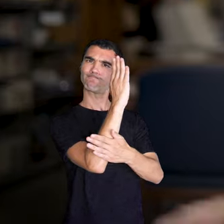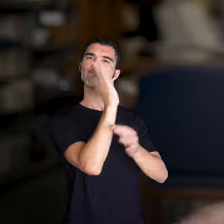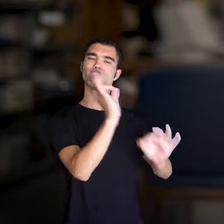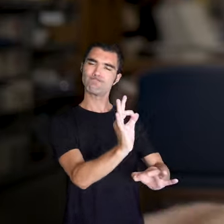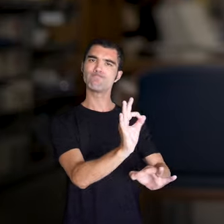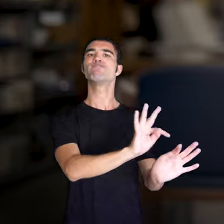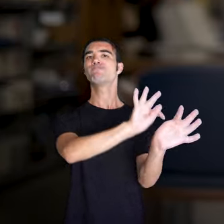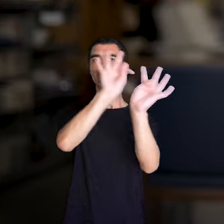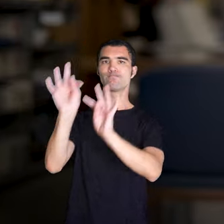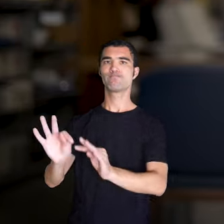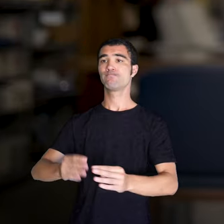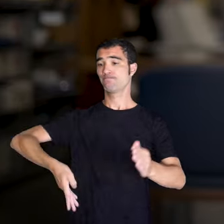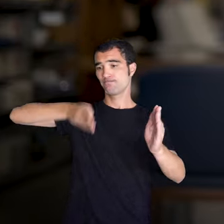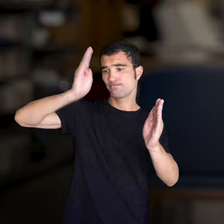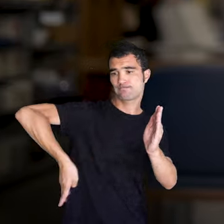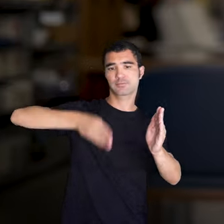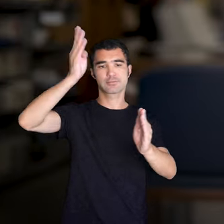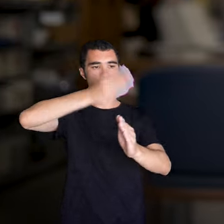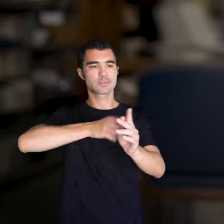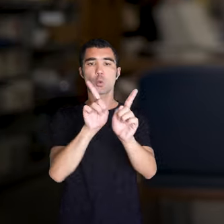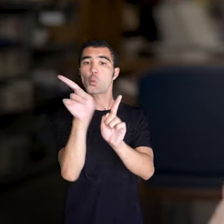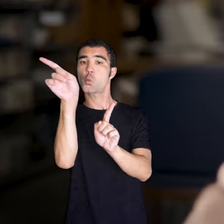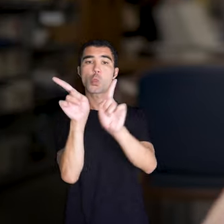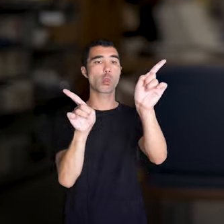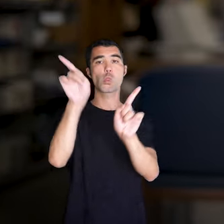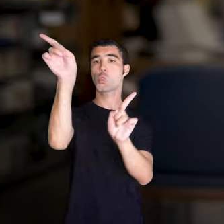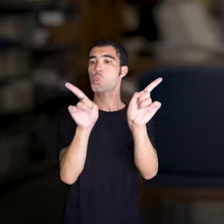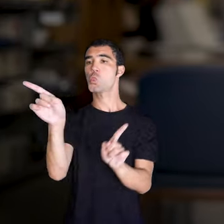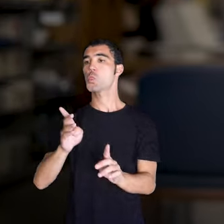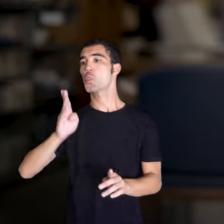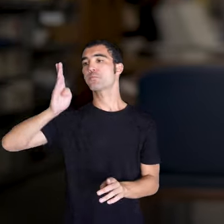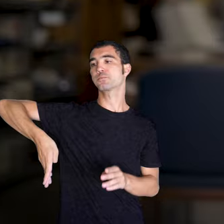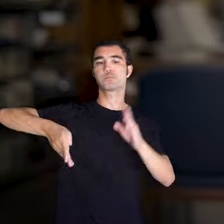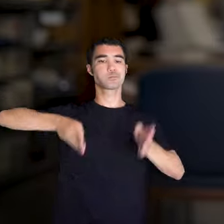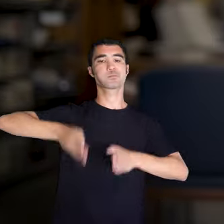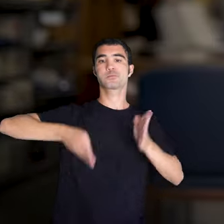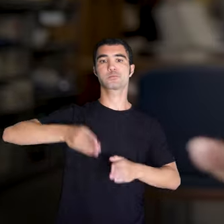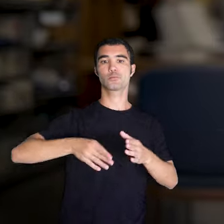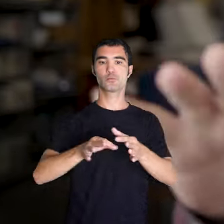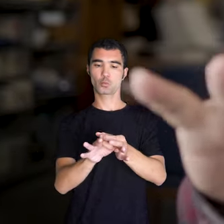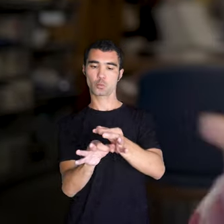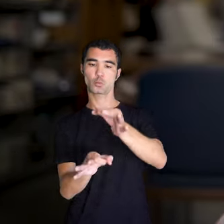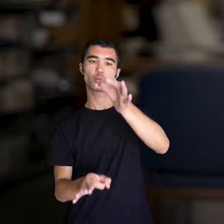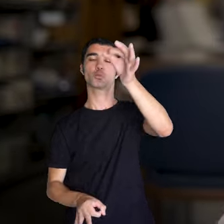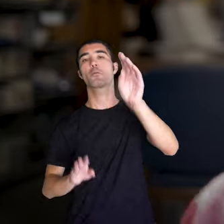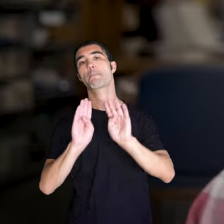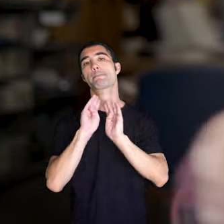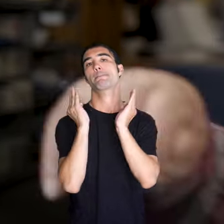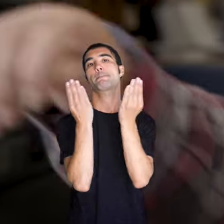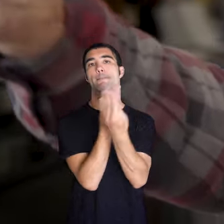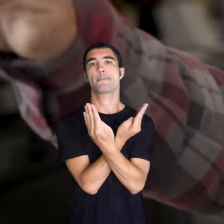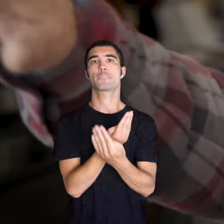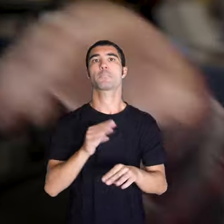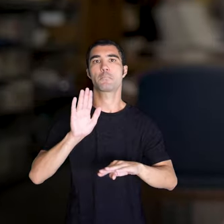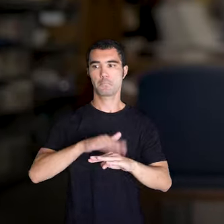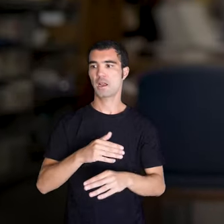li llevàvem amb una destral, li llevàvem els ulls que havien quedat a rebolls, i ja feien això per poder fer-lo un poc pla, per